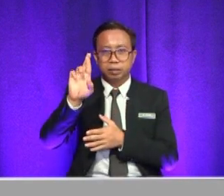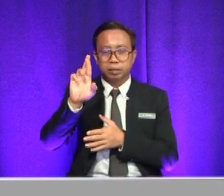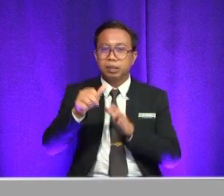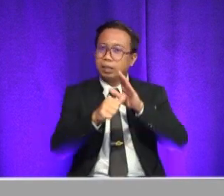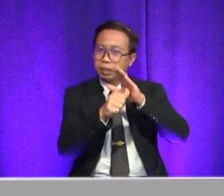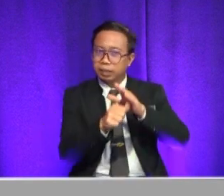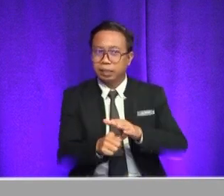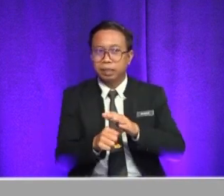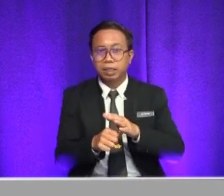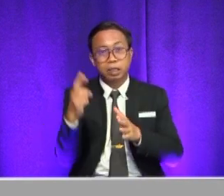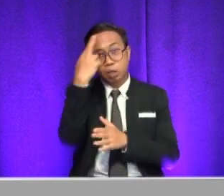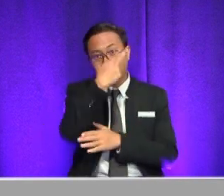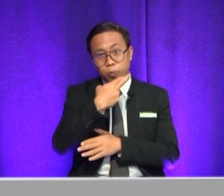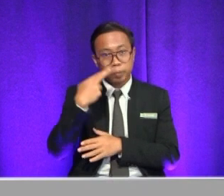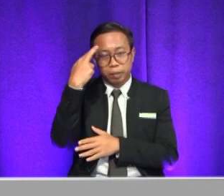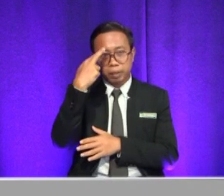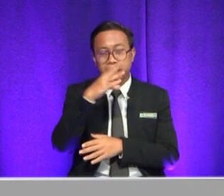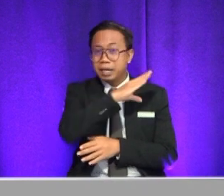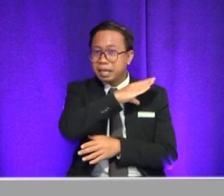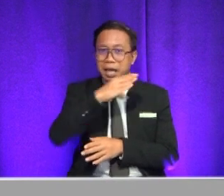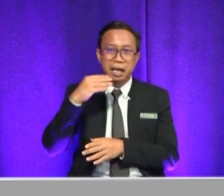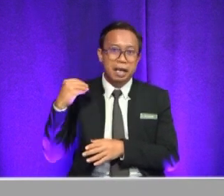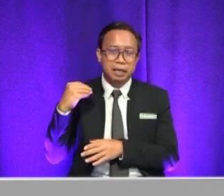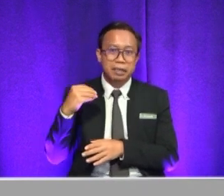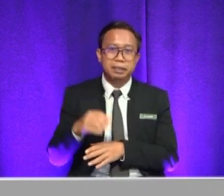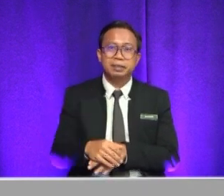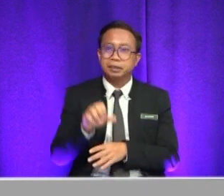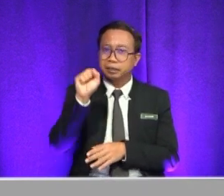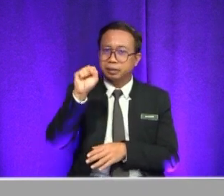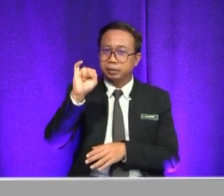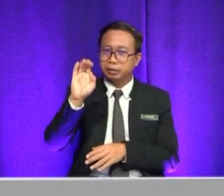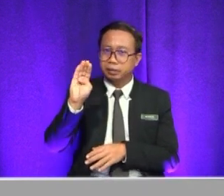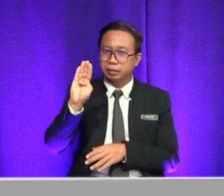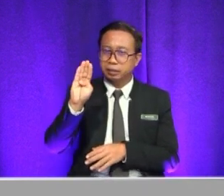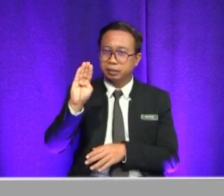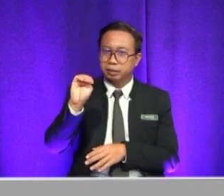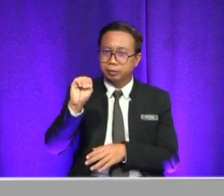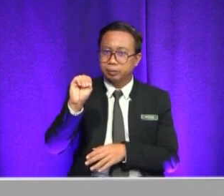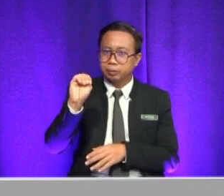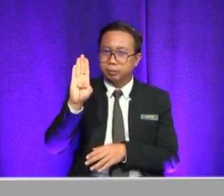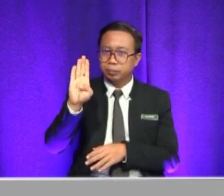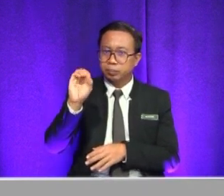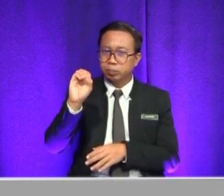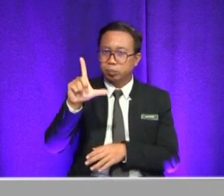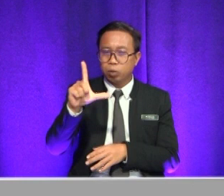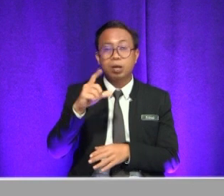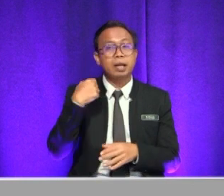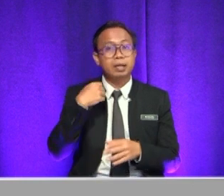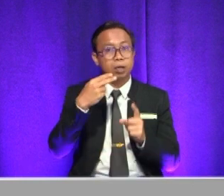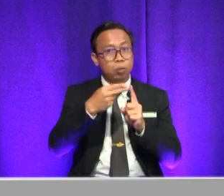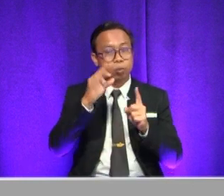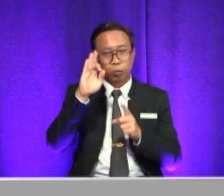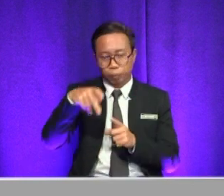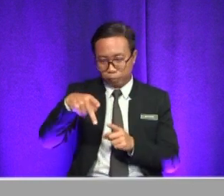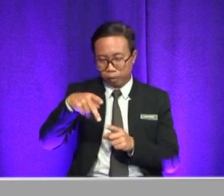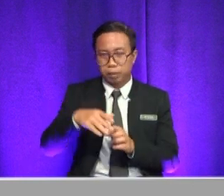ini adalah rupa sensor tekanan dan ini adalah simbol untuk sensor tekanan. Kalau nampak ada huruf P adalah